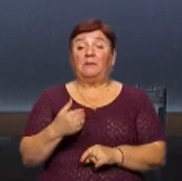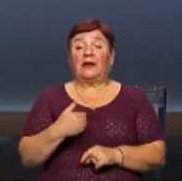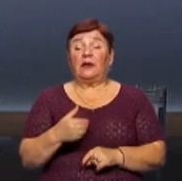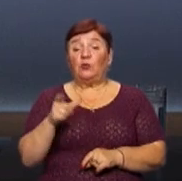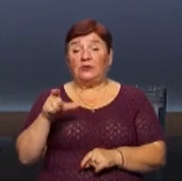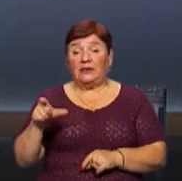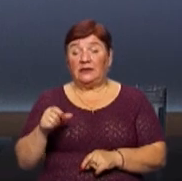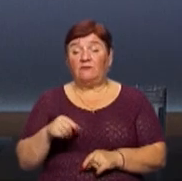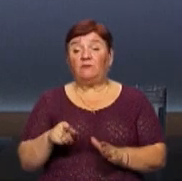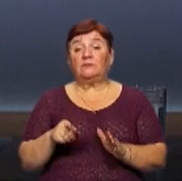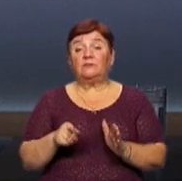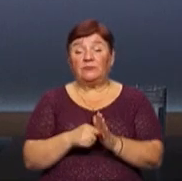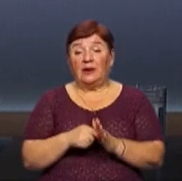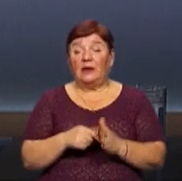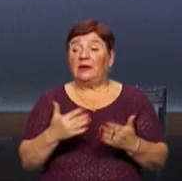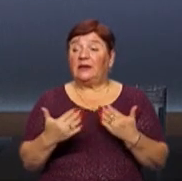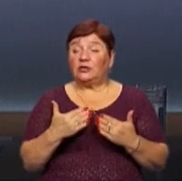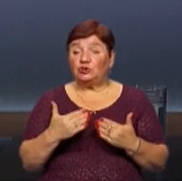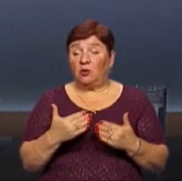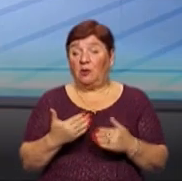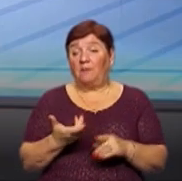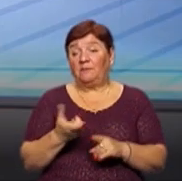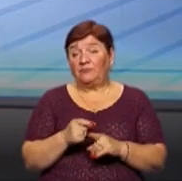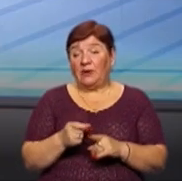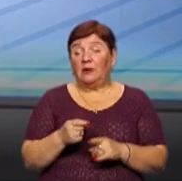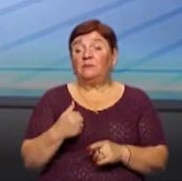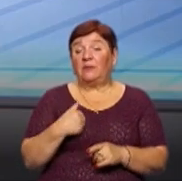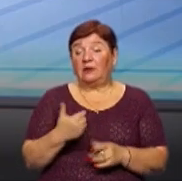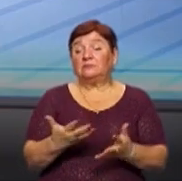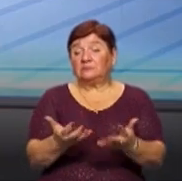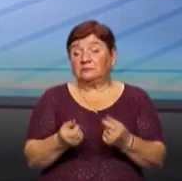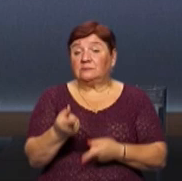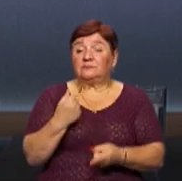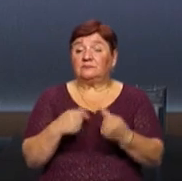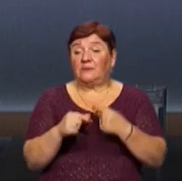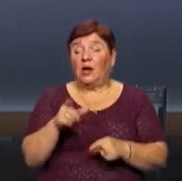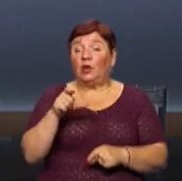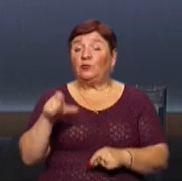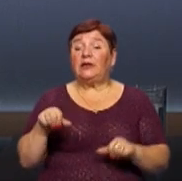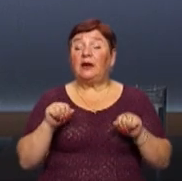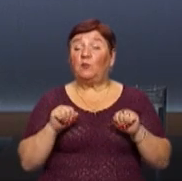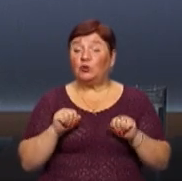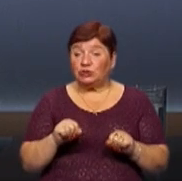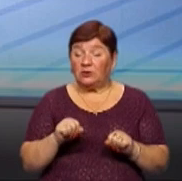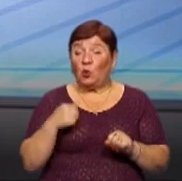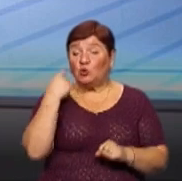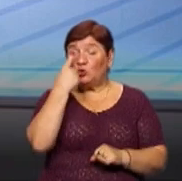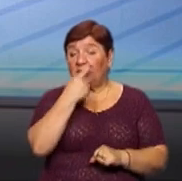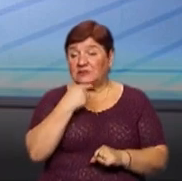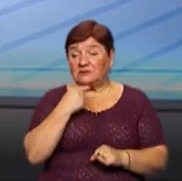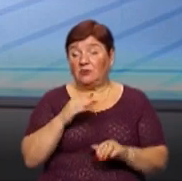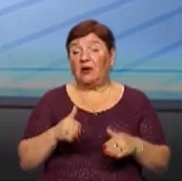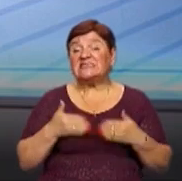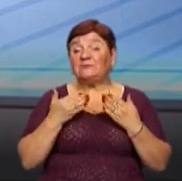доплачуємо людині вже в розмір пенсії, а якщо вийде переплата, то приходимо їх отримувати. Ну, людина особисто можна звернутися до вас? Обов'язково. Вона має